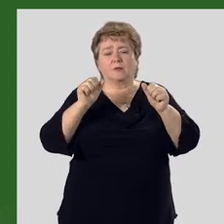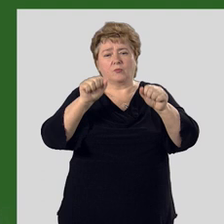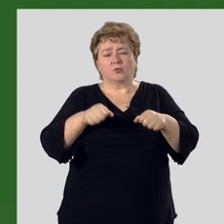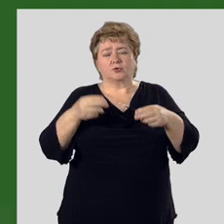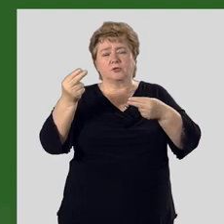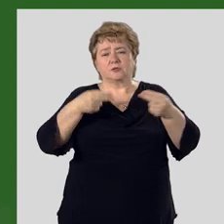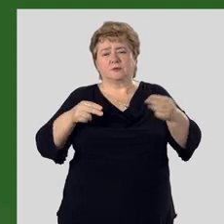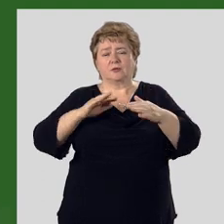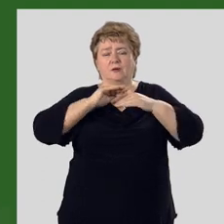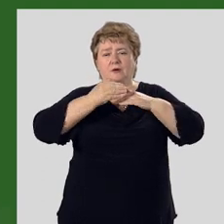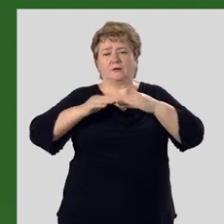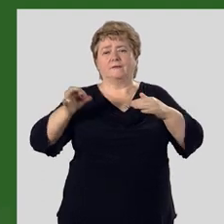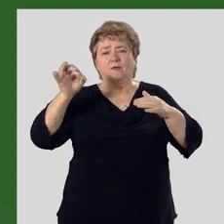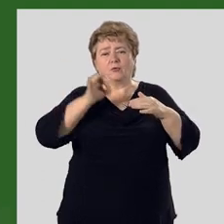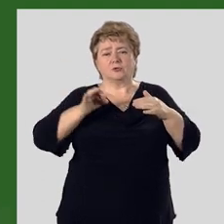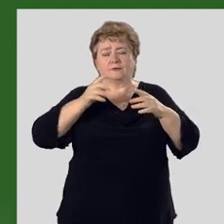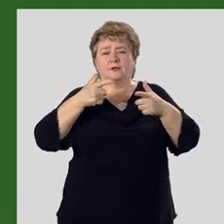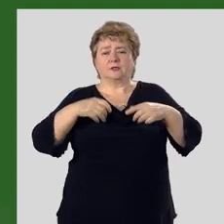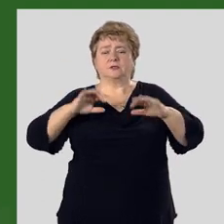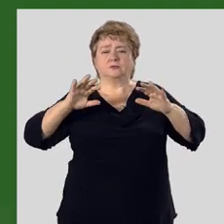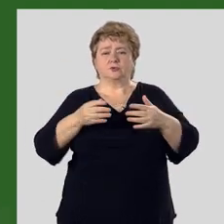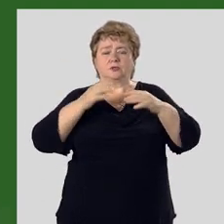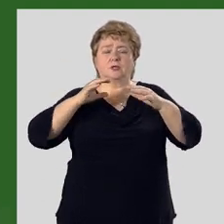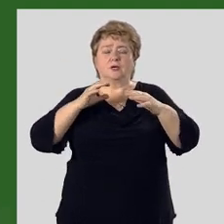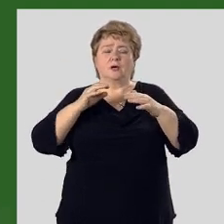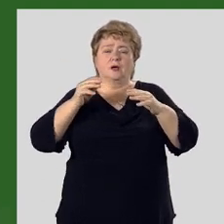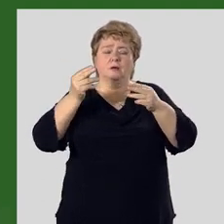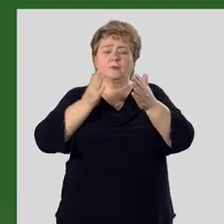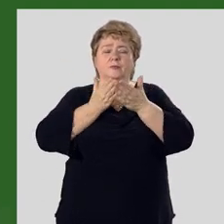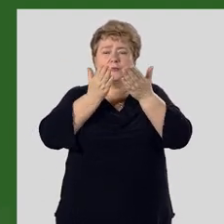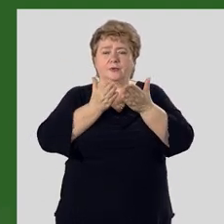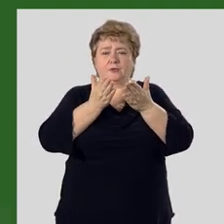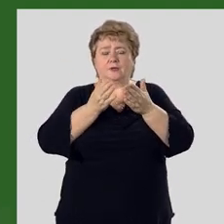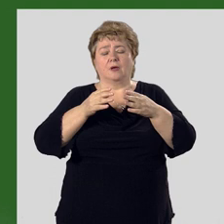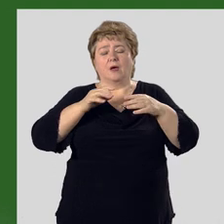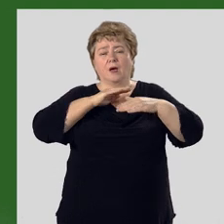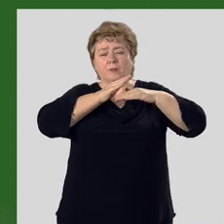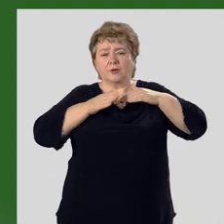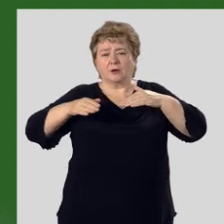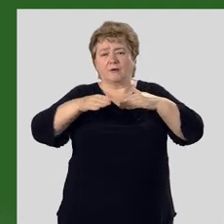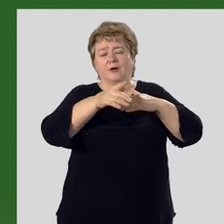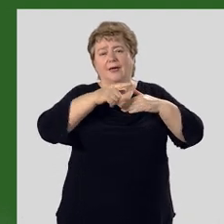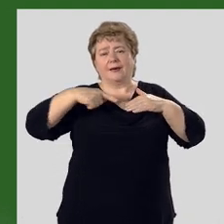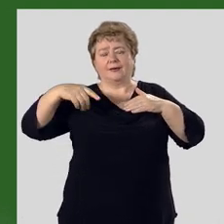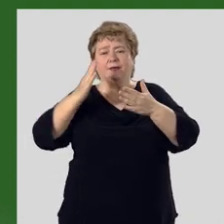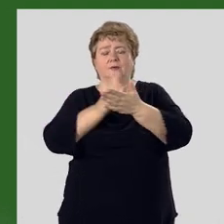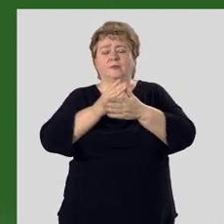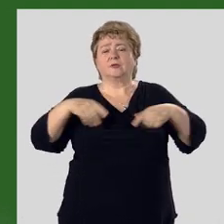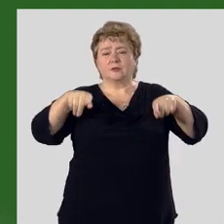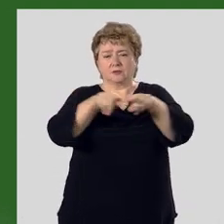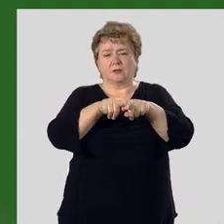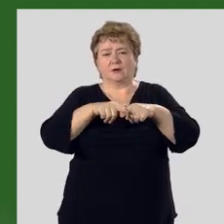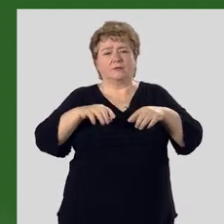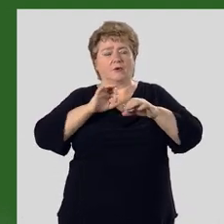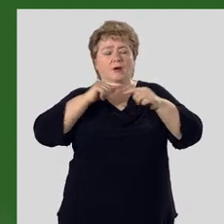можно изобразить рельеф острова, где происходит событие произведения. Береговая линия острова имеет такую